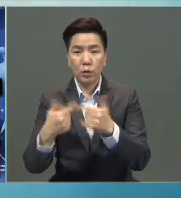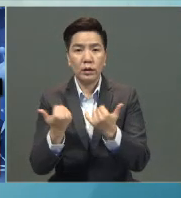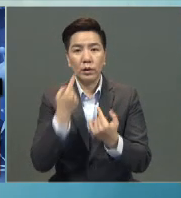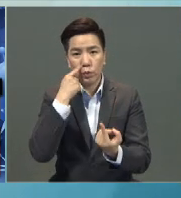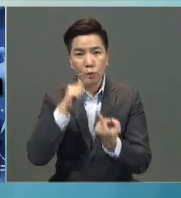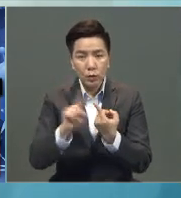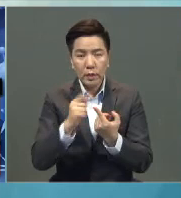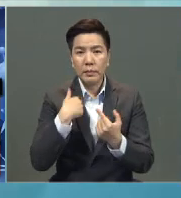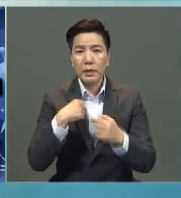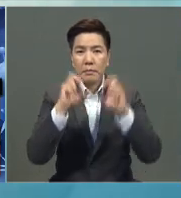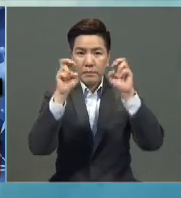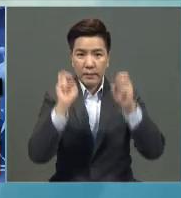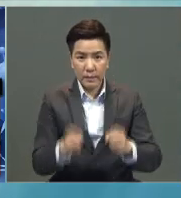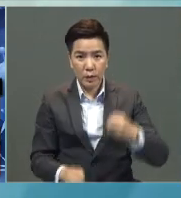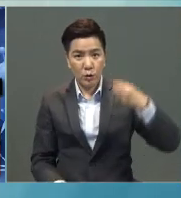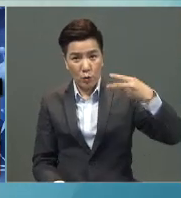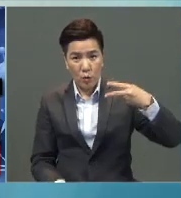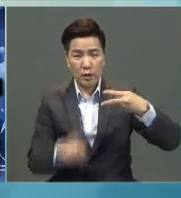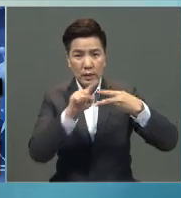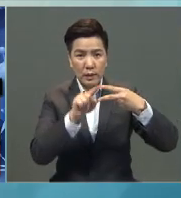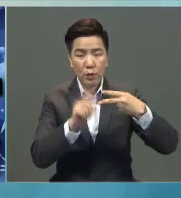ๆอ้าวปัจจัยความสำเร็จนี้เป็นความดีความชอบของพี่น้องประชาชนทุกท่านนะครับต้องกราบขอบพระคุณและสึกนี้ยังยาวนานนะครับที่เริ่มต่อสู้กับโควิชนี้ยังต้องอาศัย2ข้อนี้เป็นความร่วมมือของพี่น้องประชาชนต่อไปนะครับ